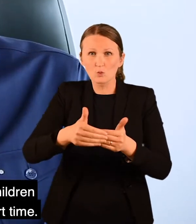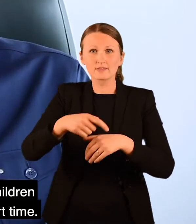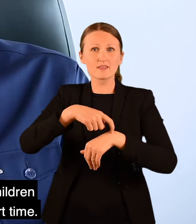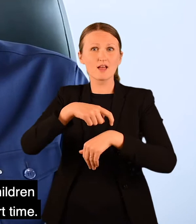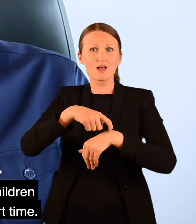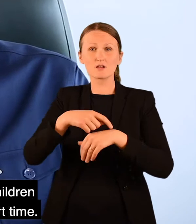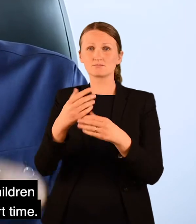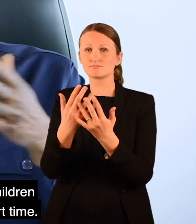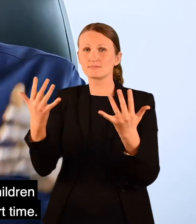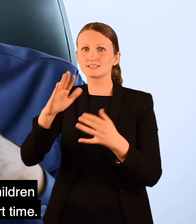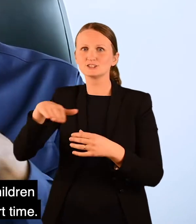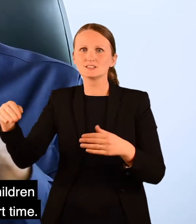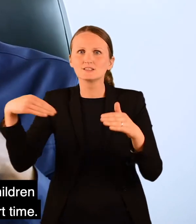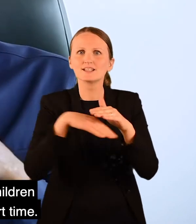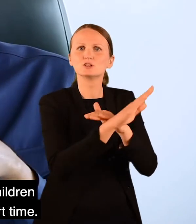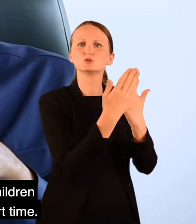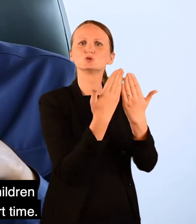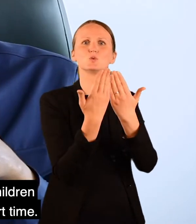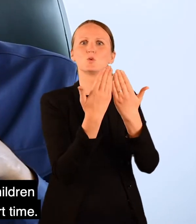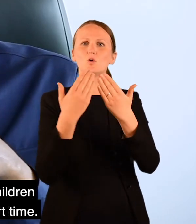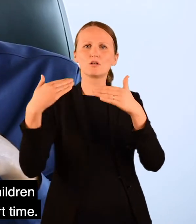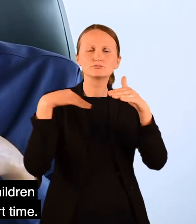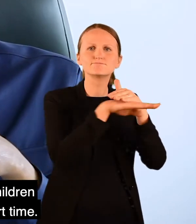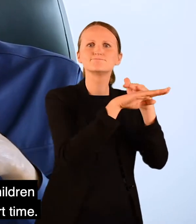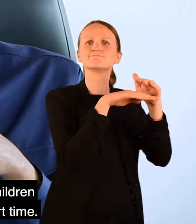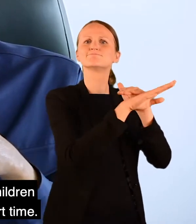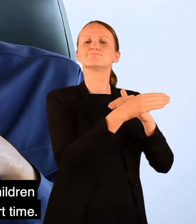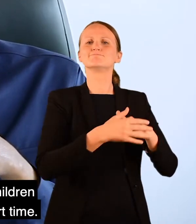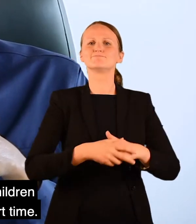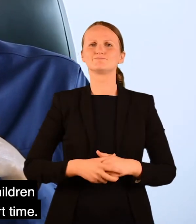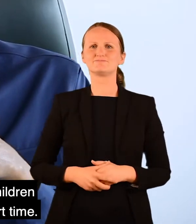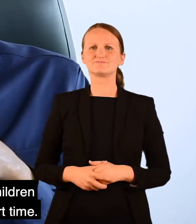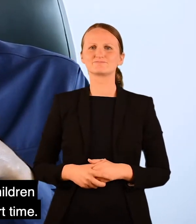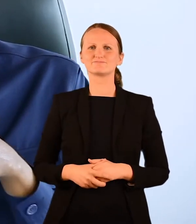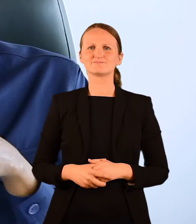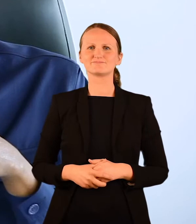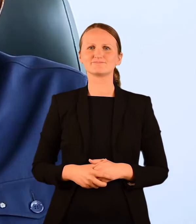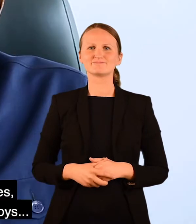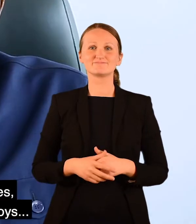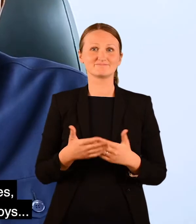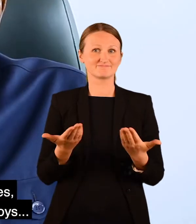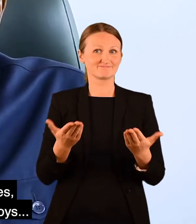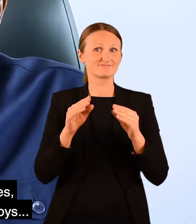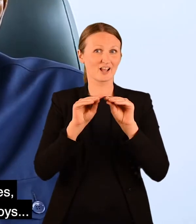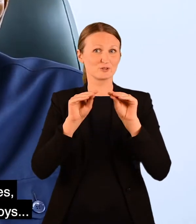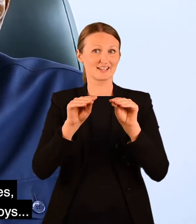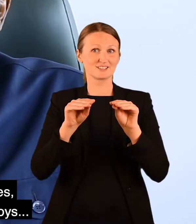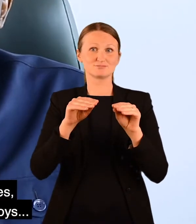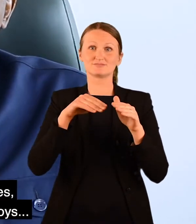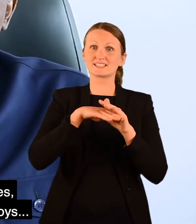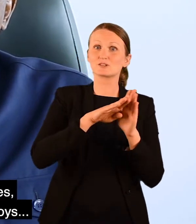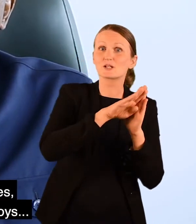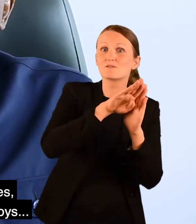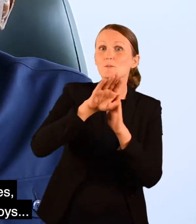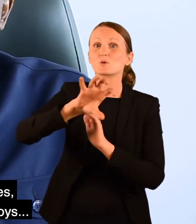d'enfants de rejoindre l'école dans des délais très courts. Une éducation dans les pays